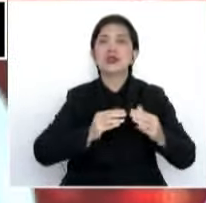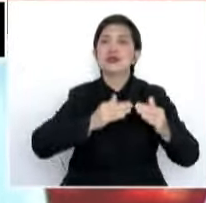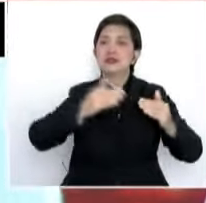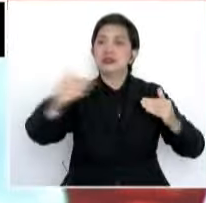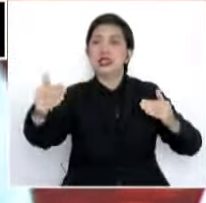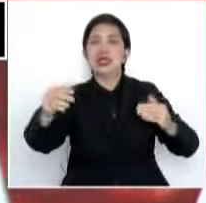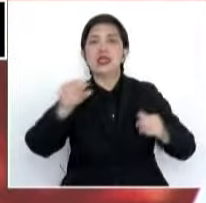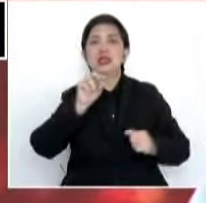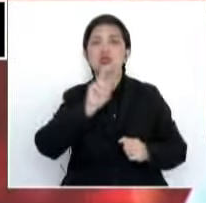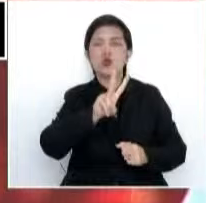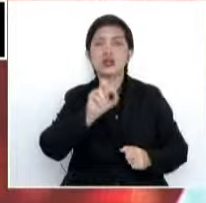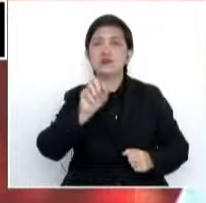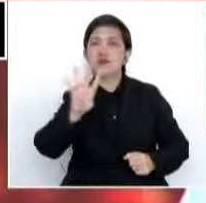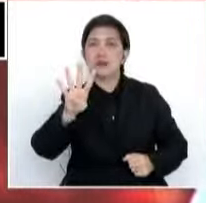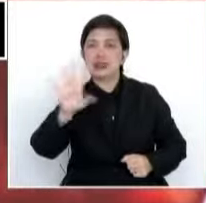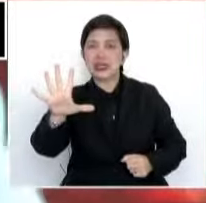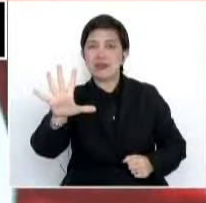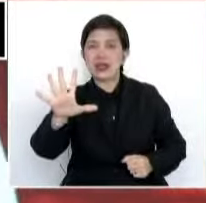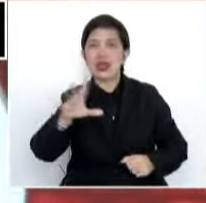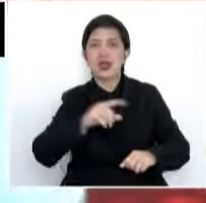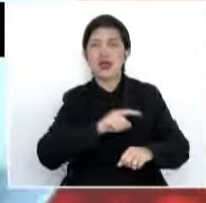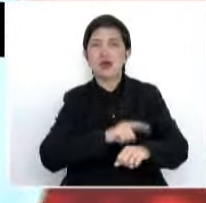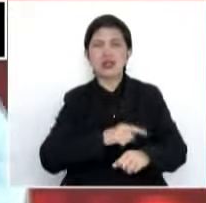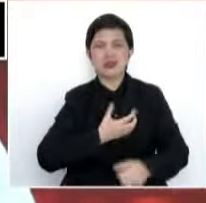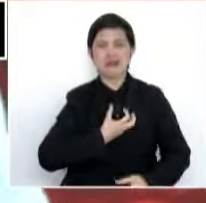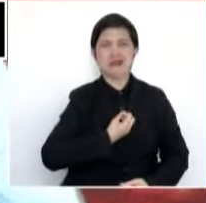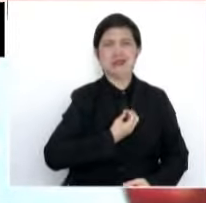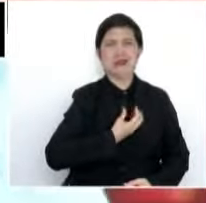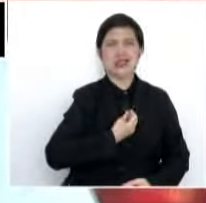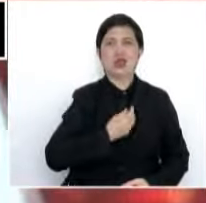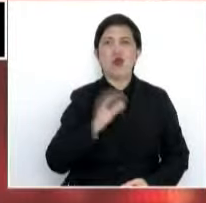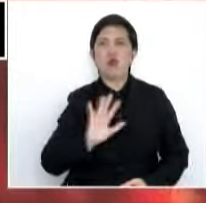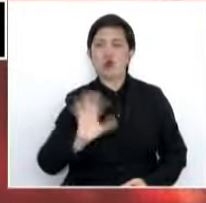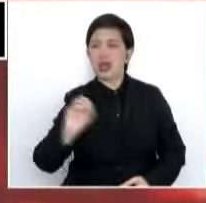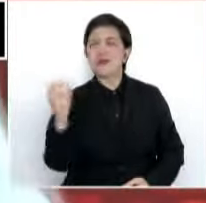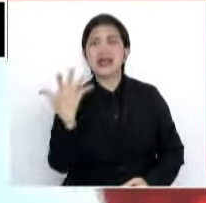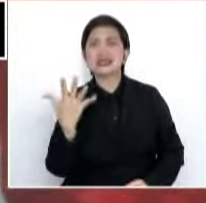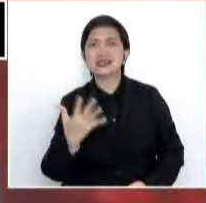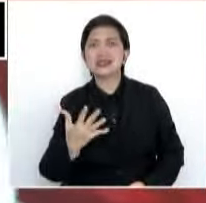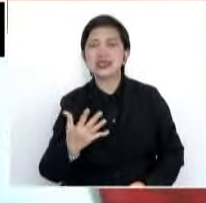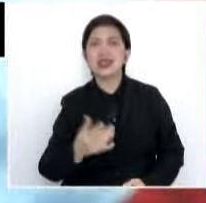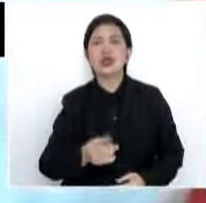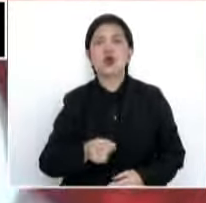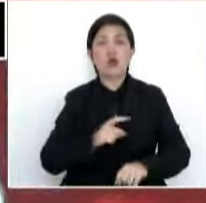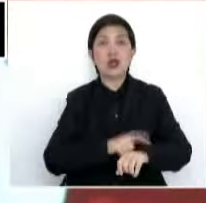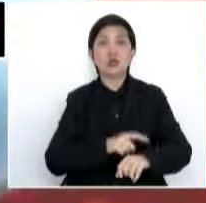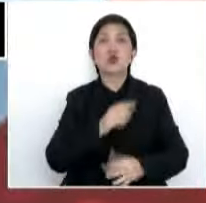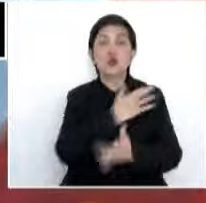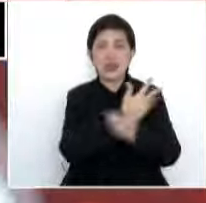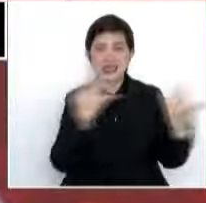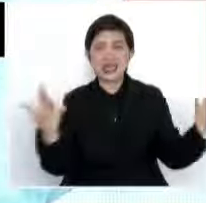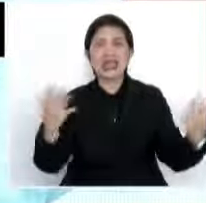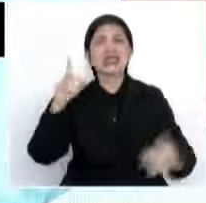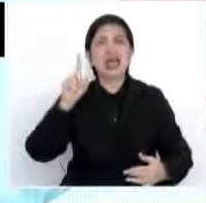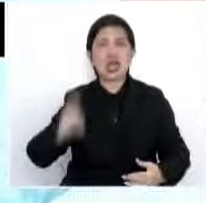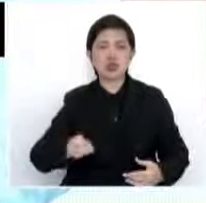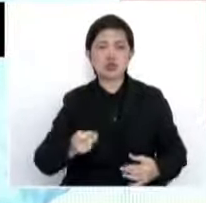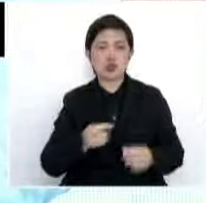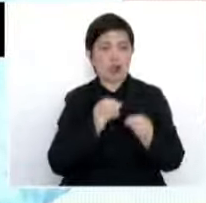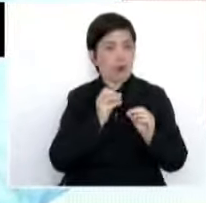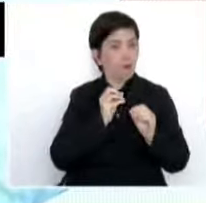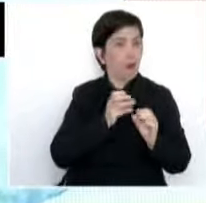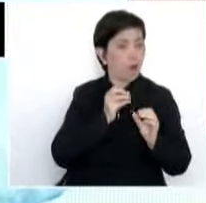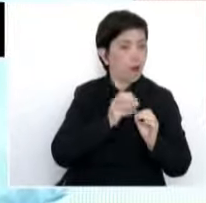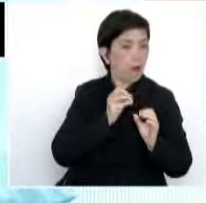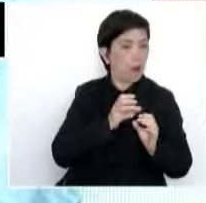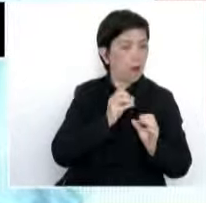2045 akan menjadi masa kecemasan bukan masa keemasan ketika rakyat harus ditakut-takuti dengan